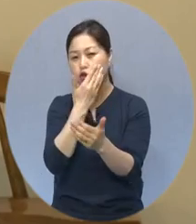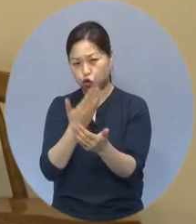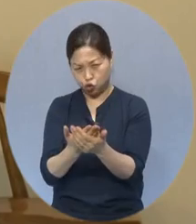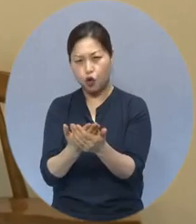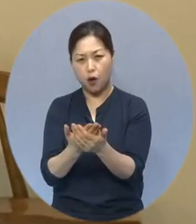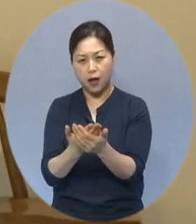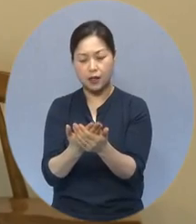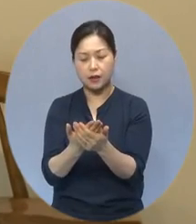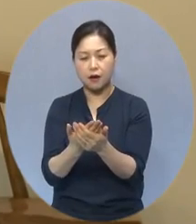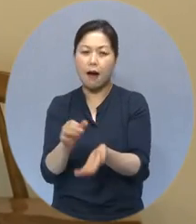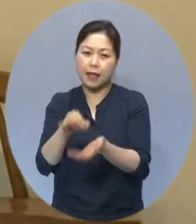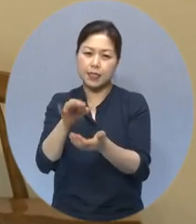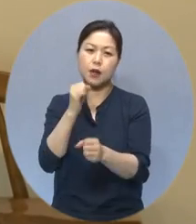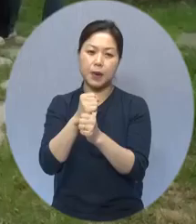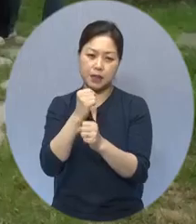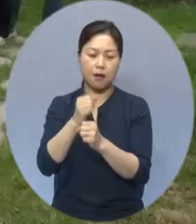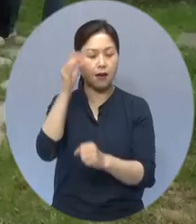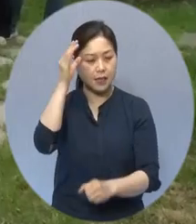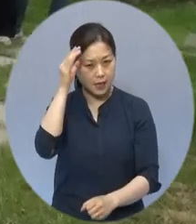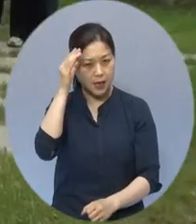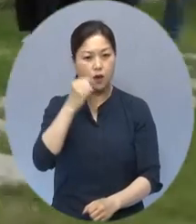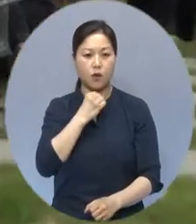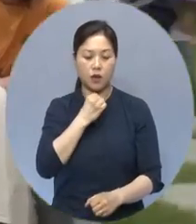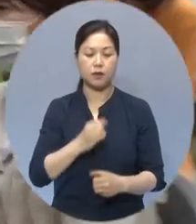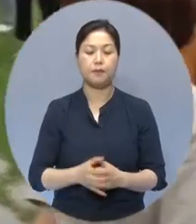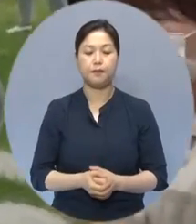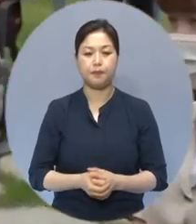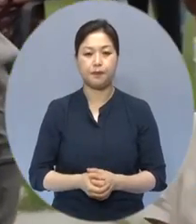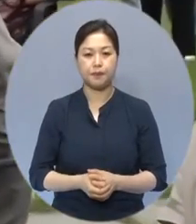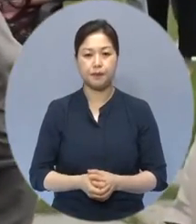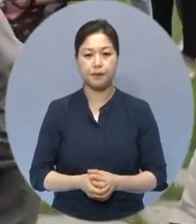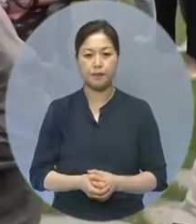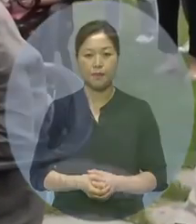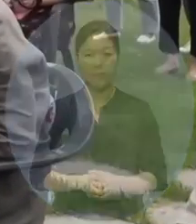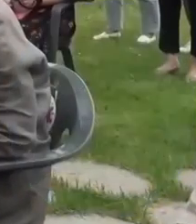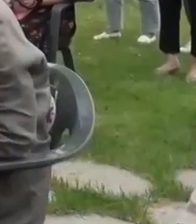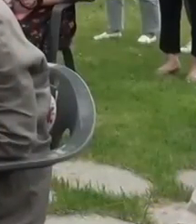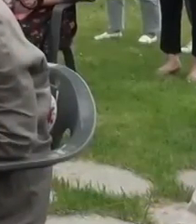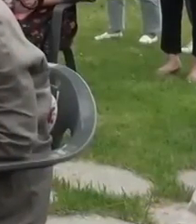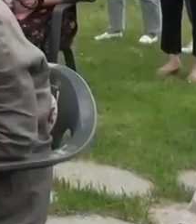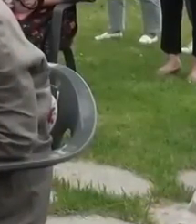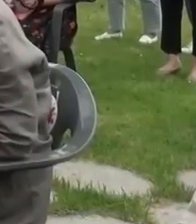도움이 되길 기대합니다. 지금까지 복지TV 전북방송 최정원이었습니다.